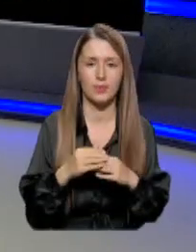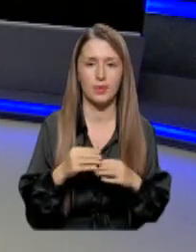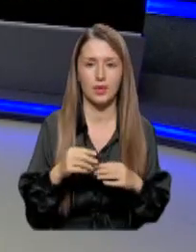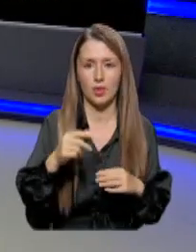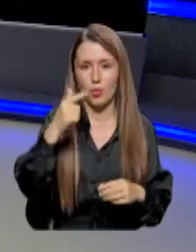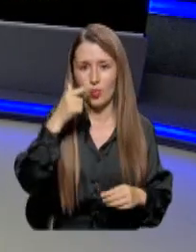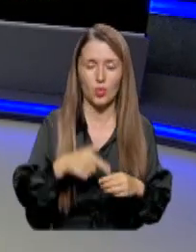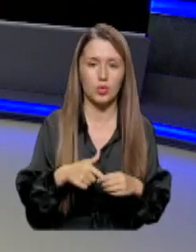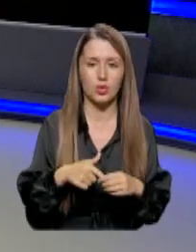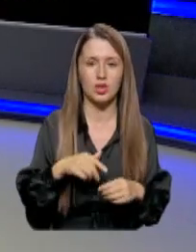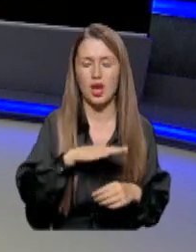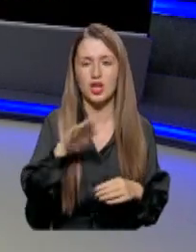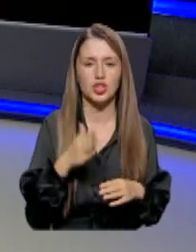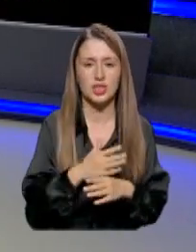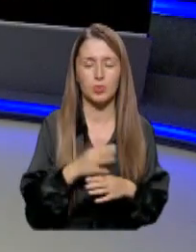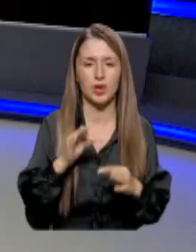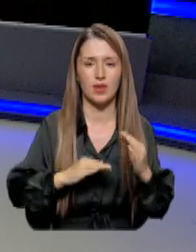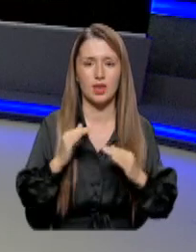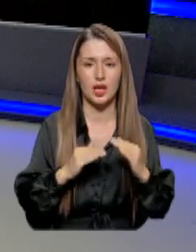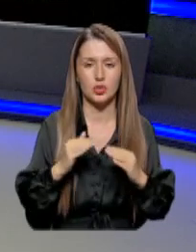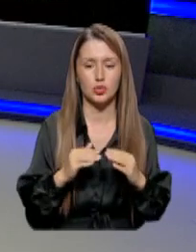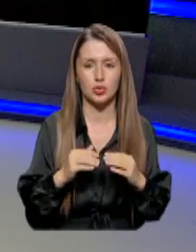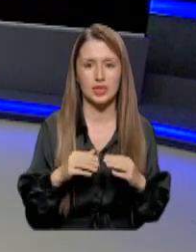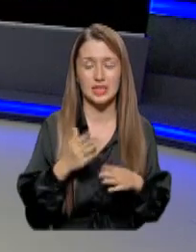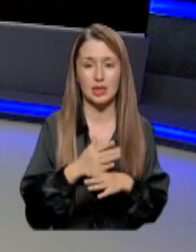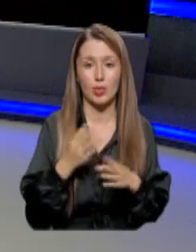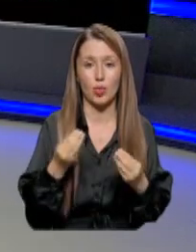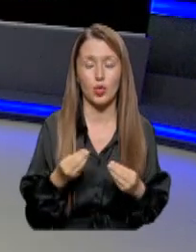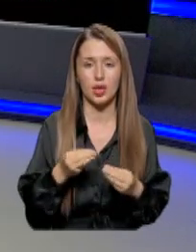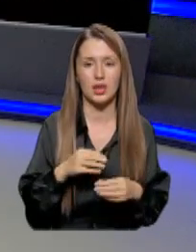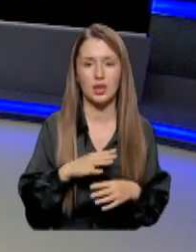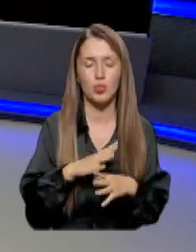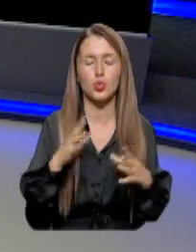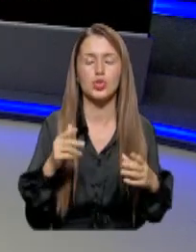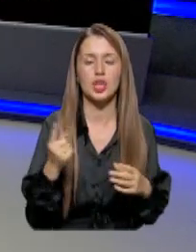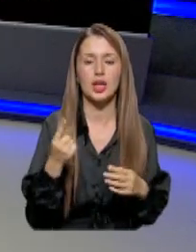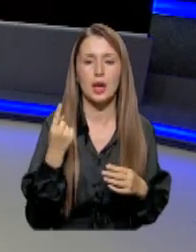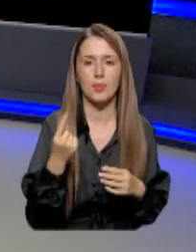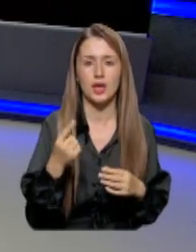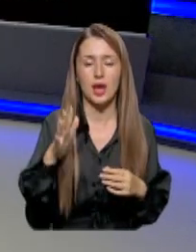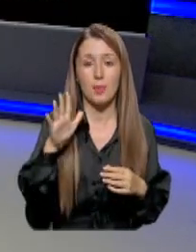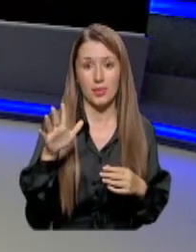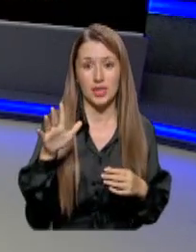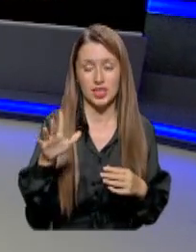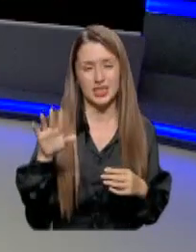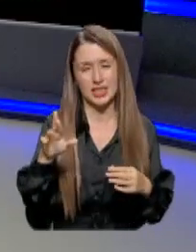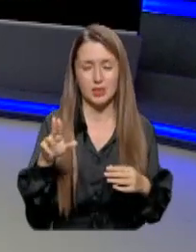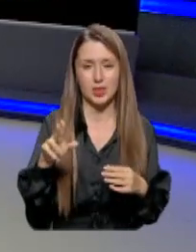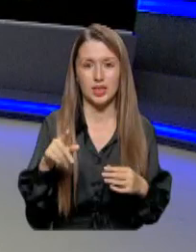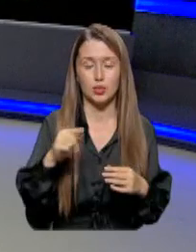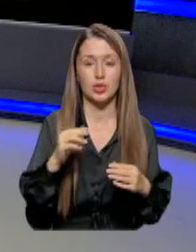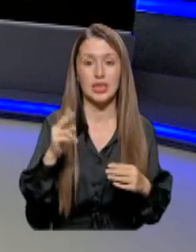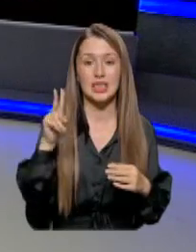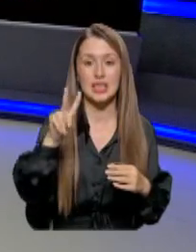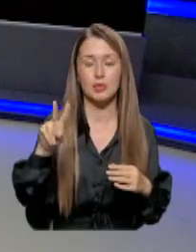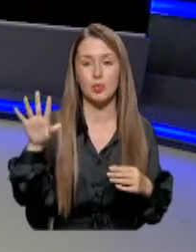Motorin, işte her şeyin sebebi, enflasyon tetikleyen en büyük şeylerden biri, 5,60 liraydı. Bugün 25 lirayı